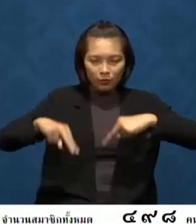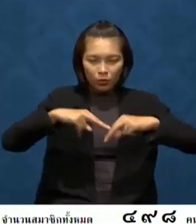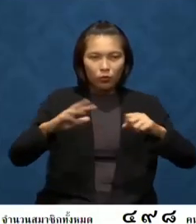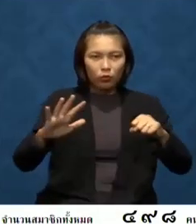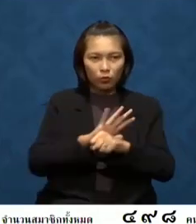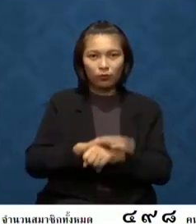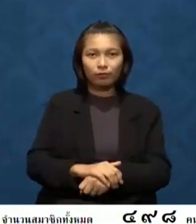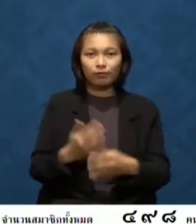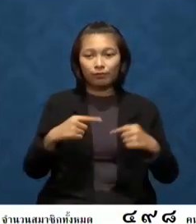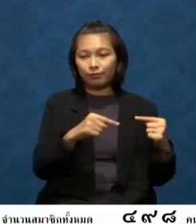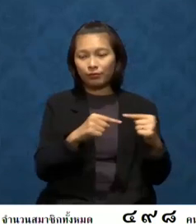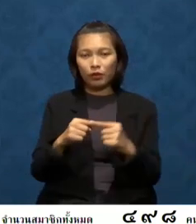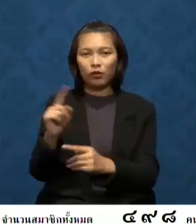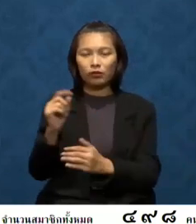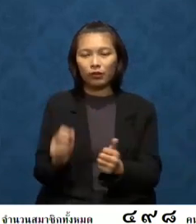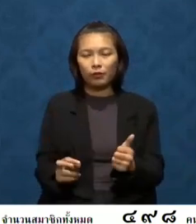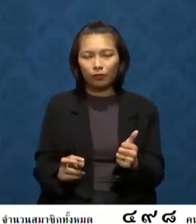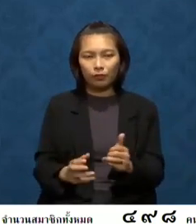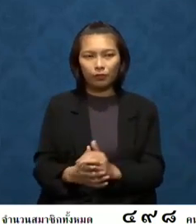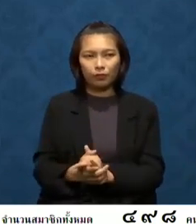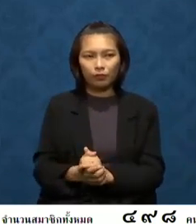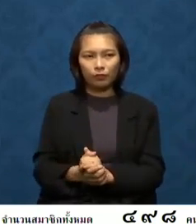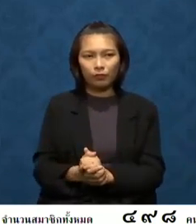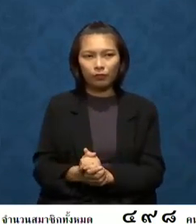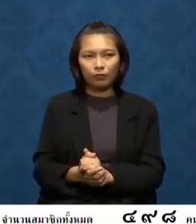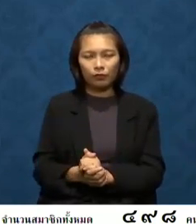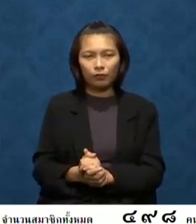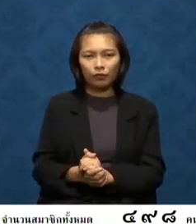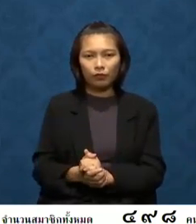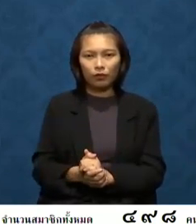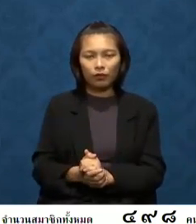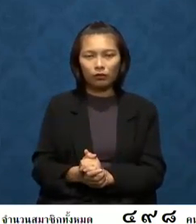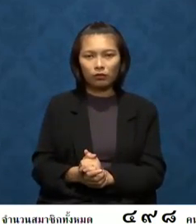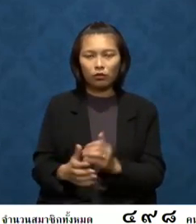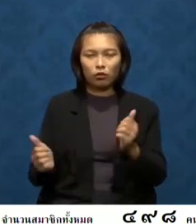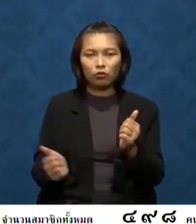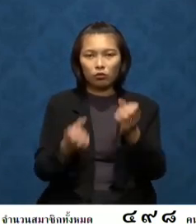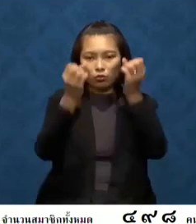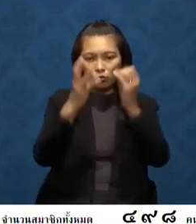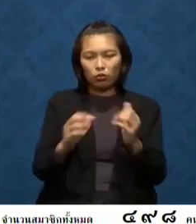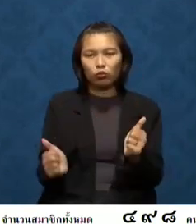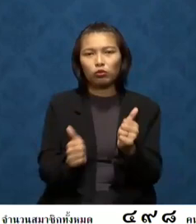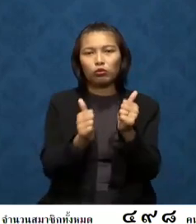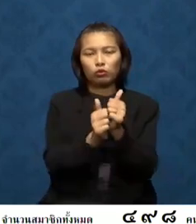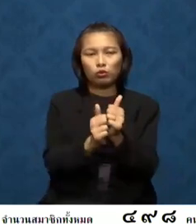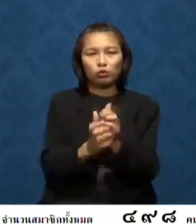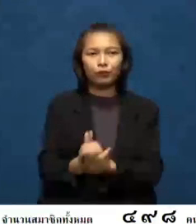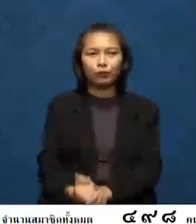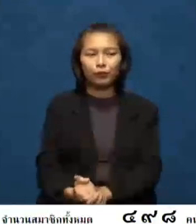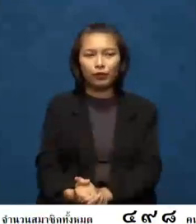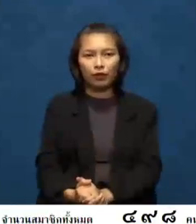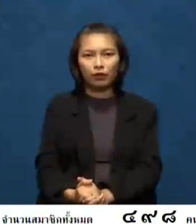ต่อไปท่านผู้ช่วยศาสตราจารย์วรวิทย์บารูนะครับเชิญครับ ครับเรียนท่